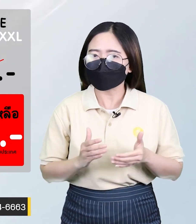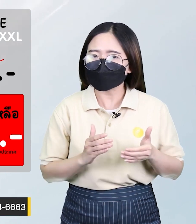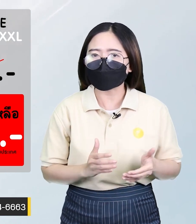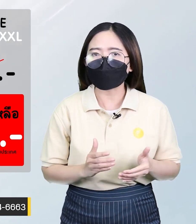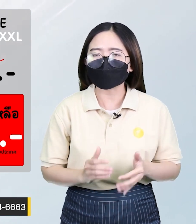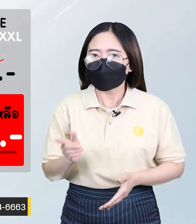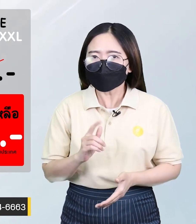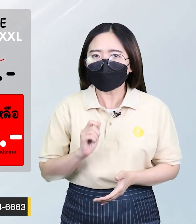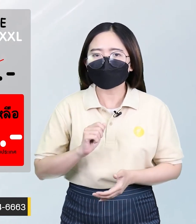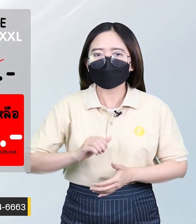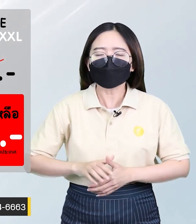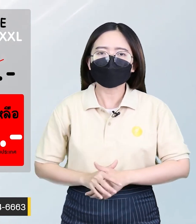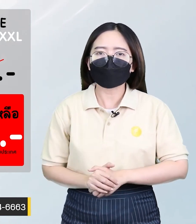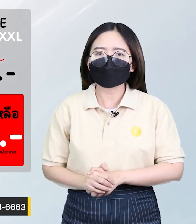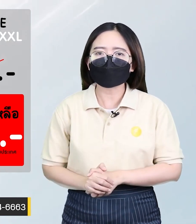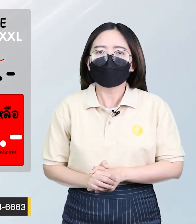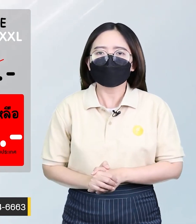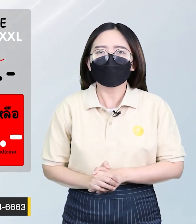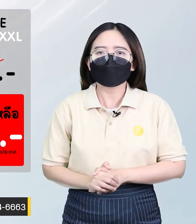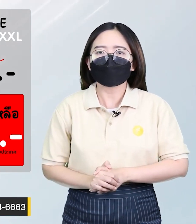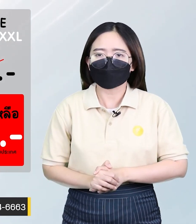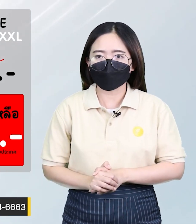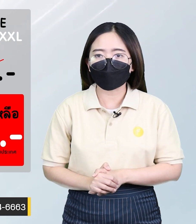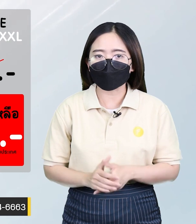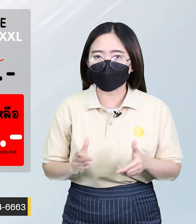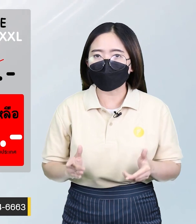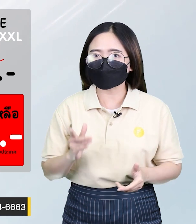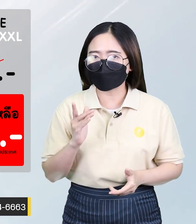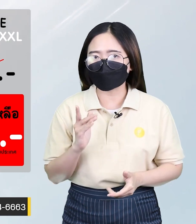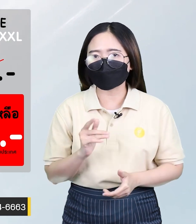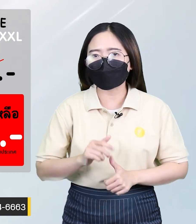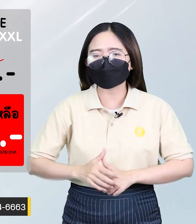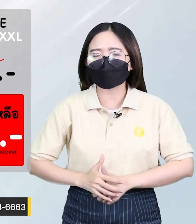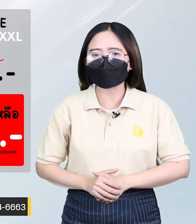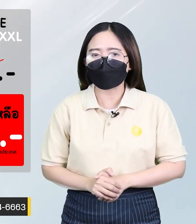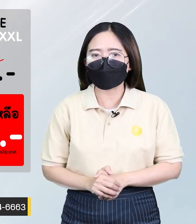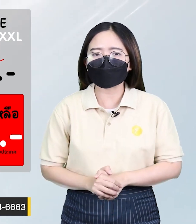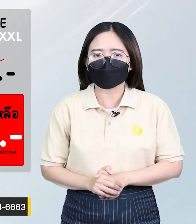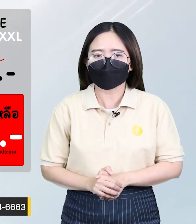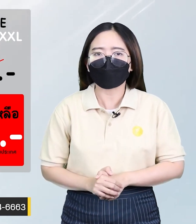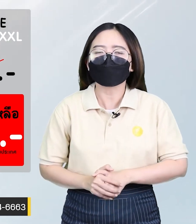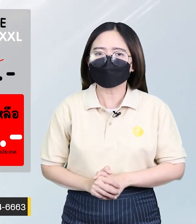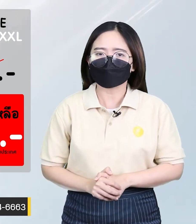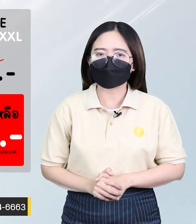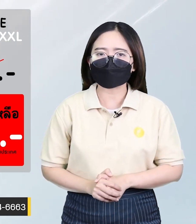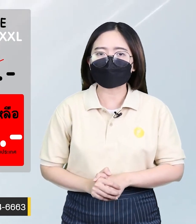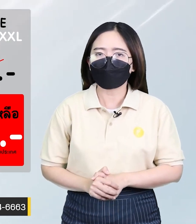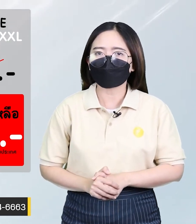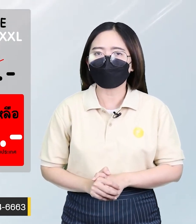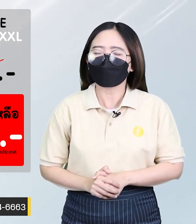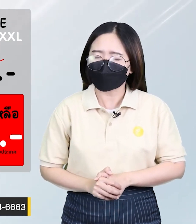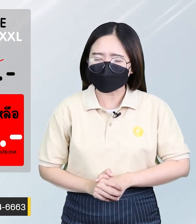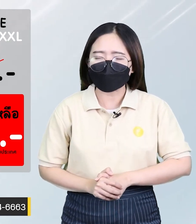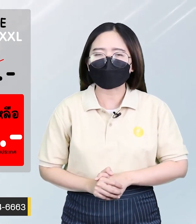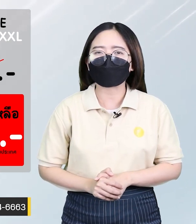ทำงานเพื่อชาติดไน์มาได้เลยค่ะที่ช็อปสี่เดสโตหรอวาจะโทรมาก็ได้นะคะที่หมายเลข 02-114